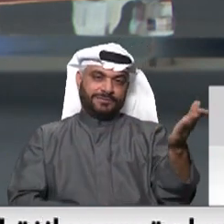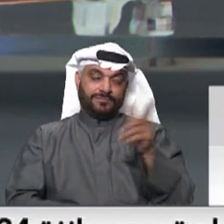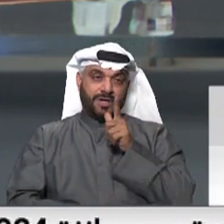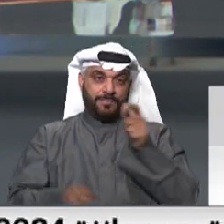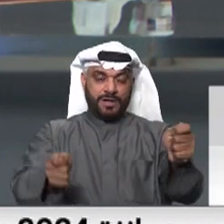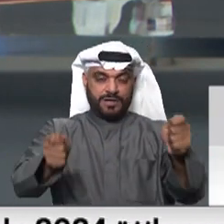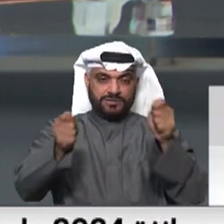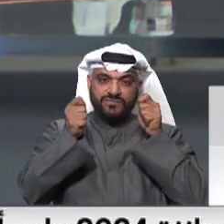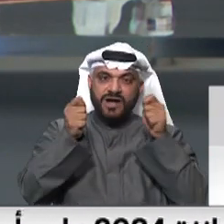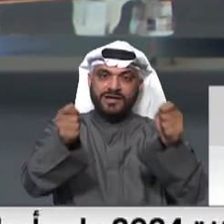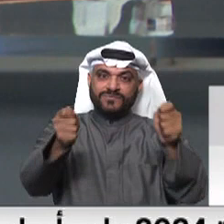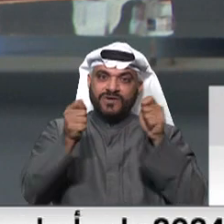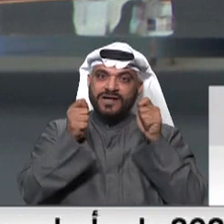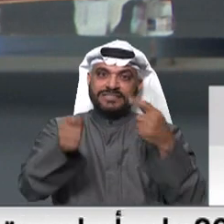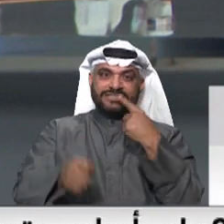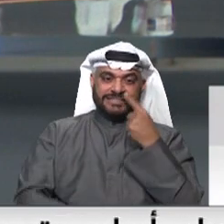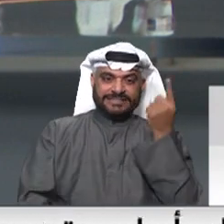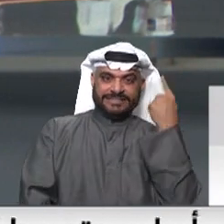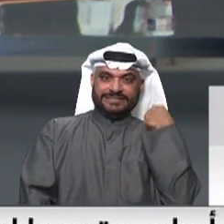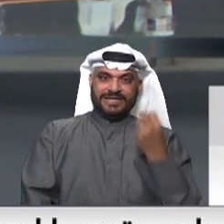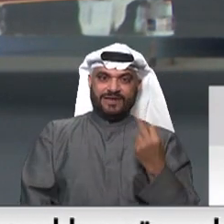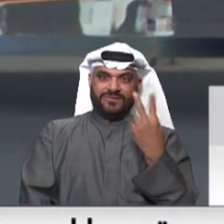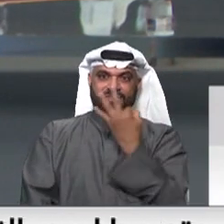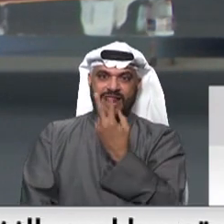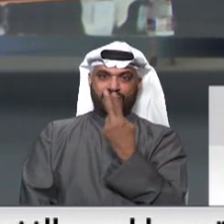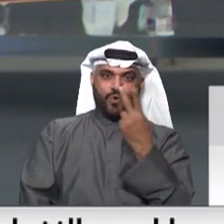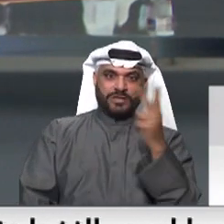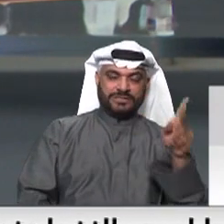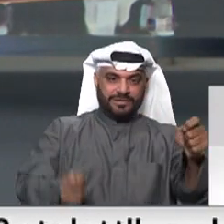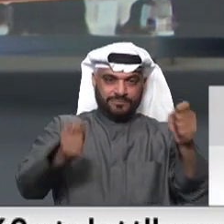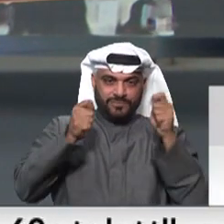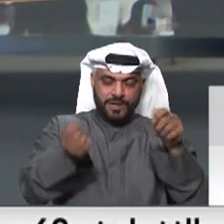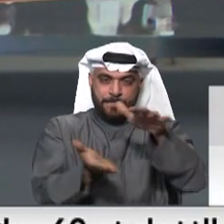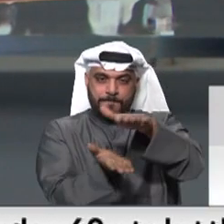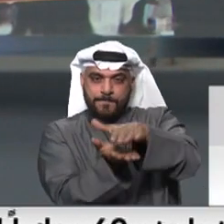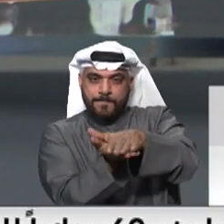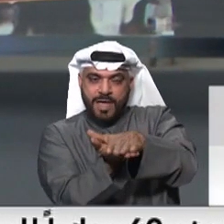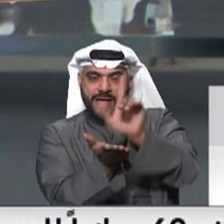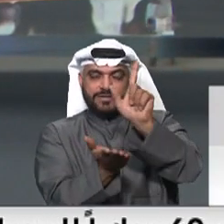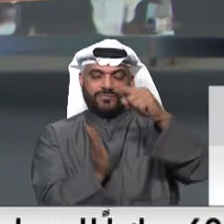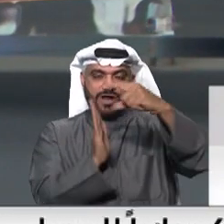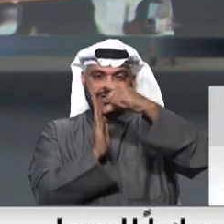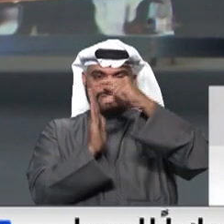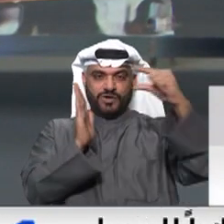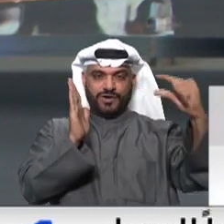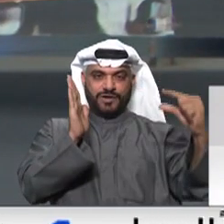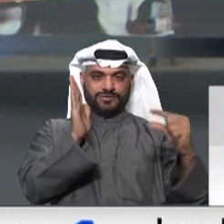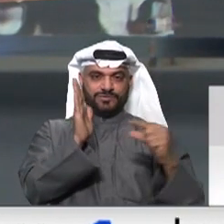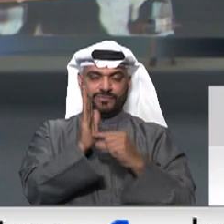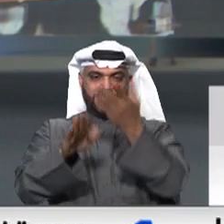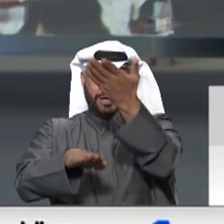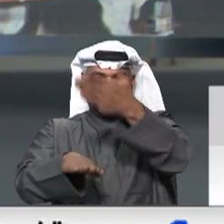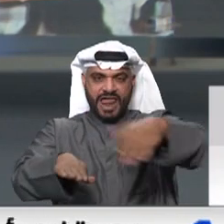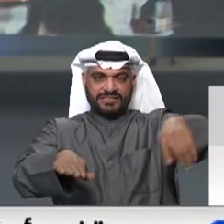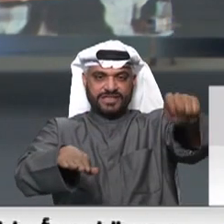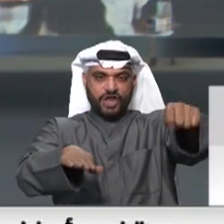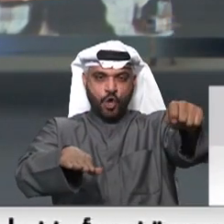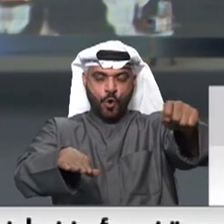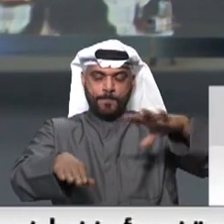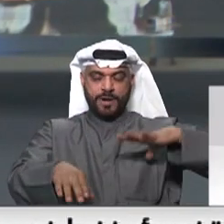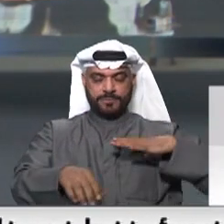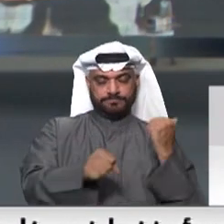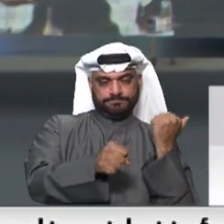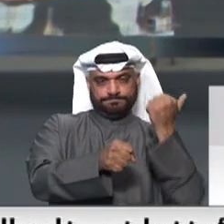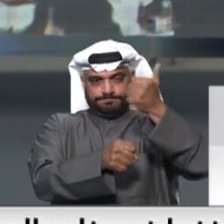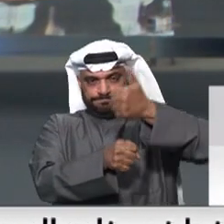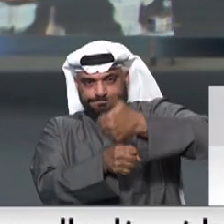الشيخ مشعل الأحمد الجابر الصباح حفظه الله ورعاه اليمين الدستورية في جلسة مجلس الأمة الخاصة. وعقد